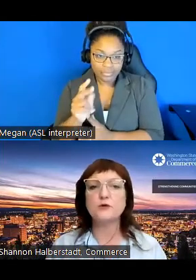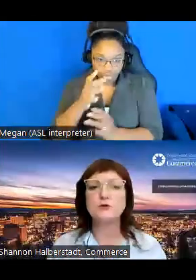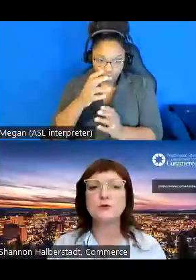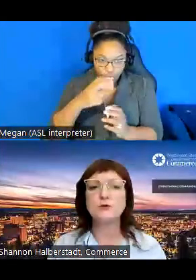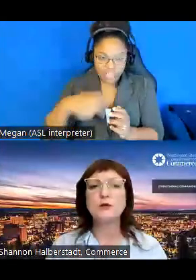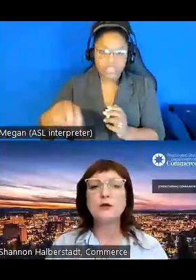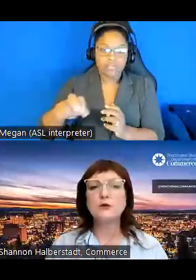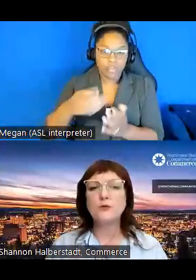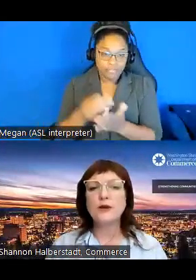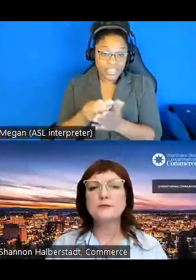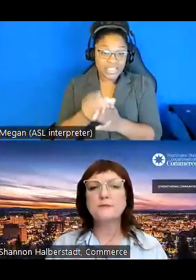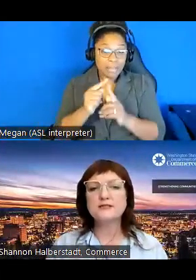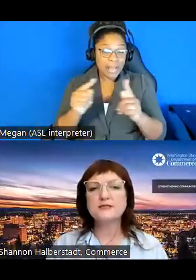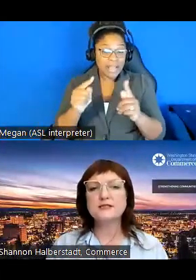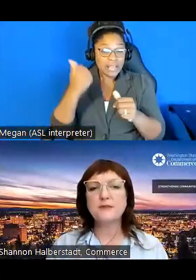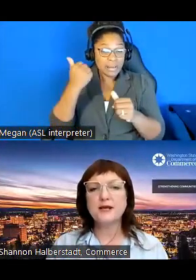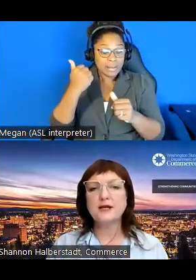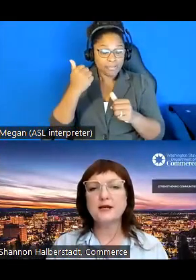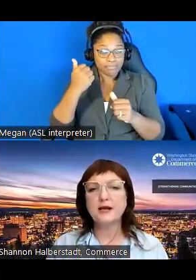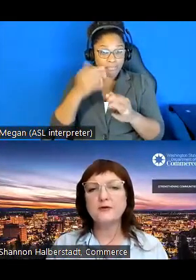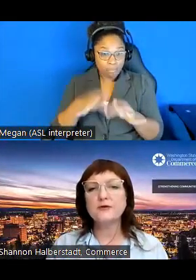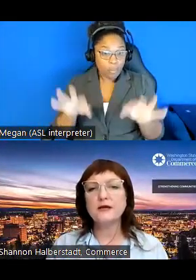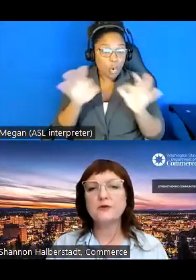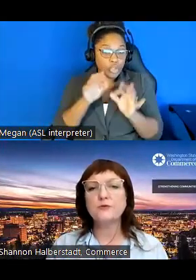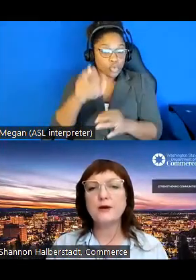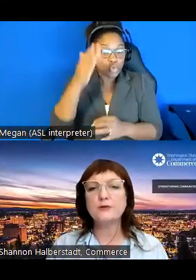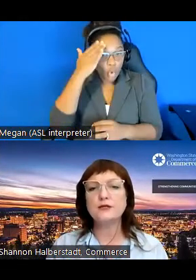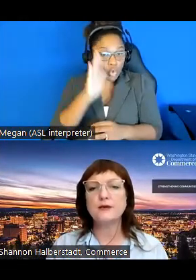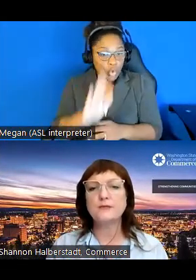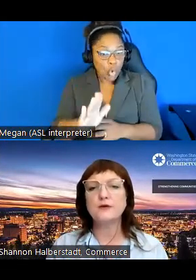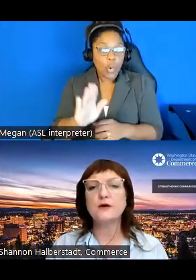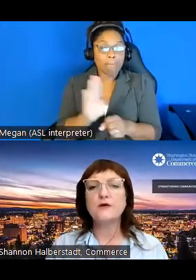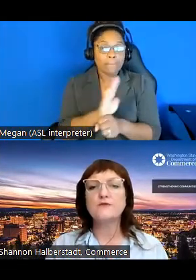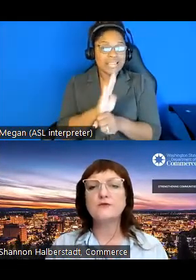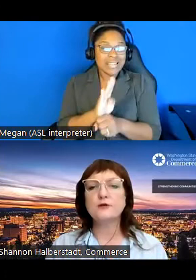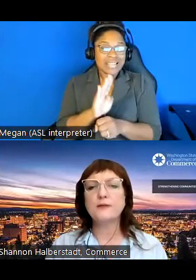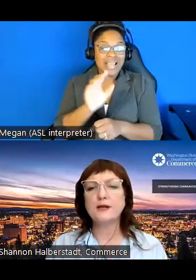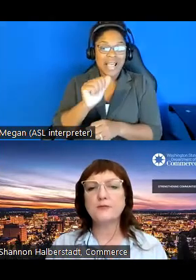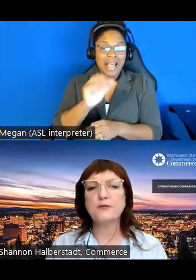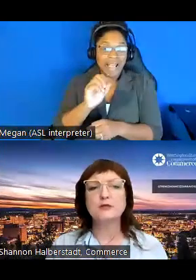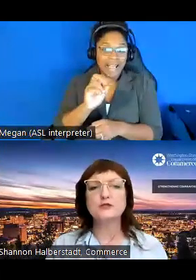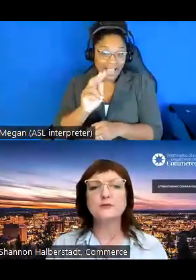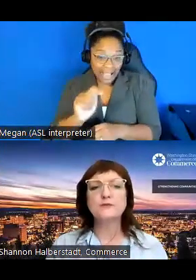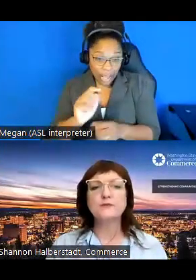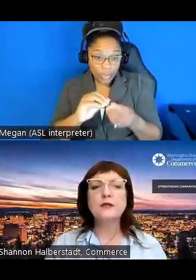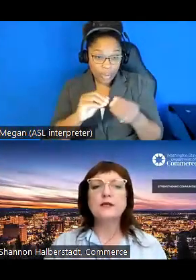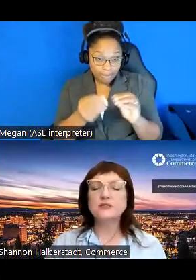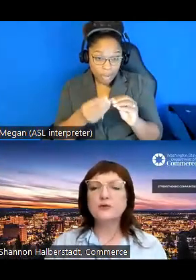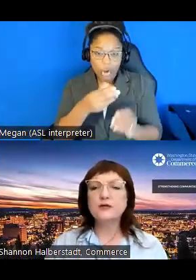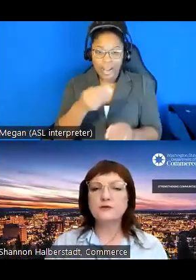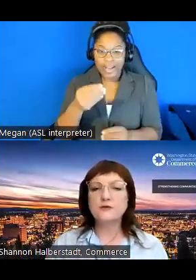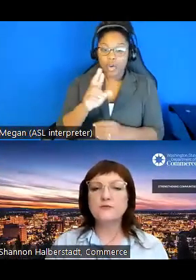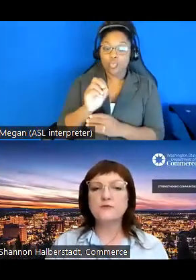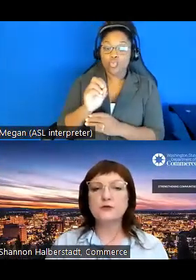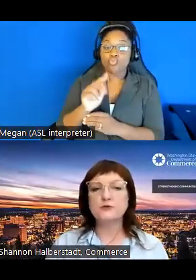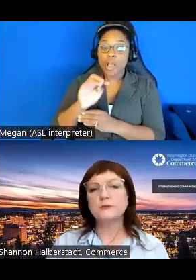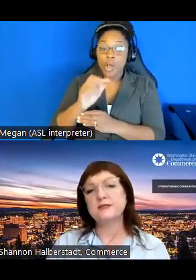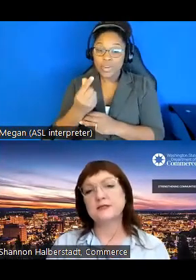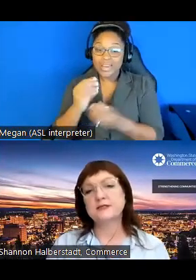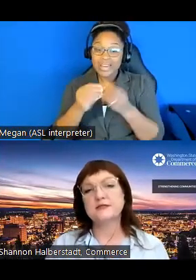즉 성공 회의소의 파트너인 US Bank를 통해서 송금이 이루어집니다. 그래서